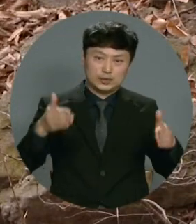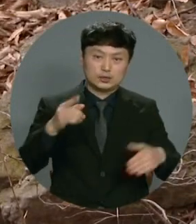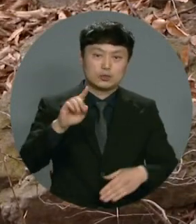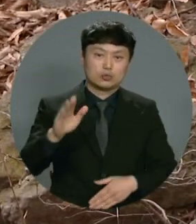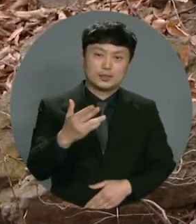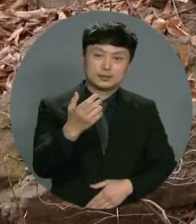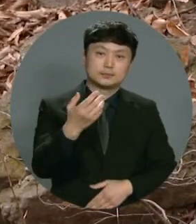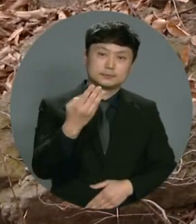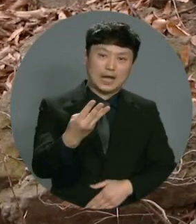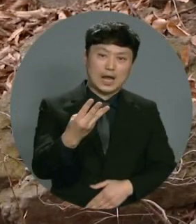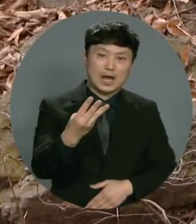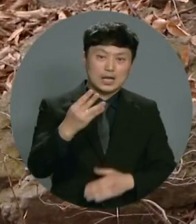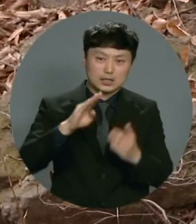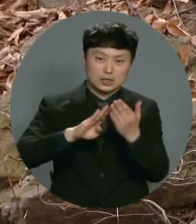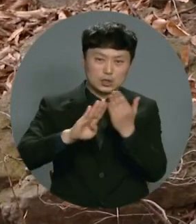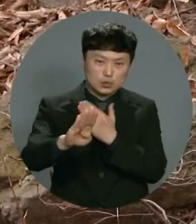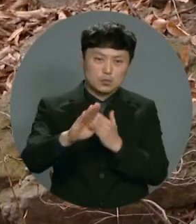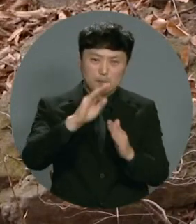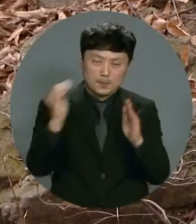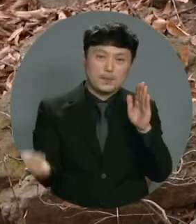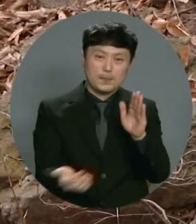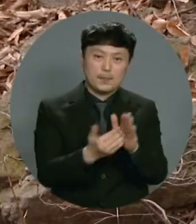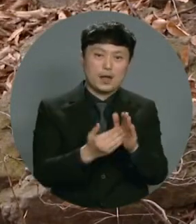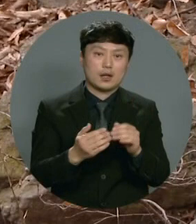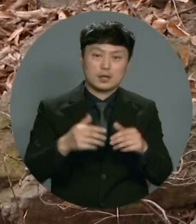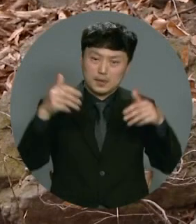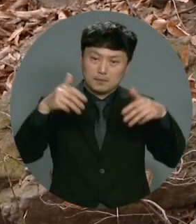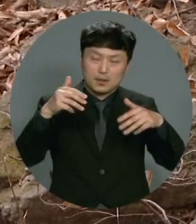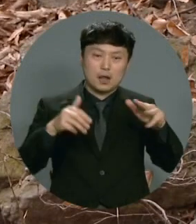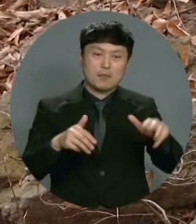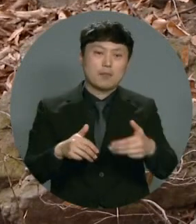1974년 이후 가장 많았습니다. 연 강수량도